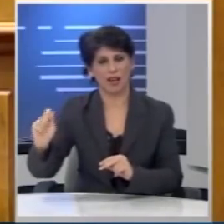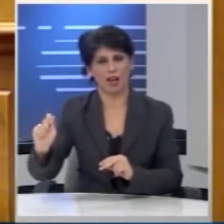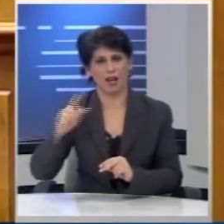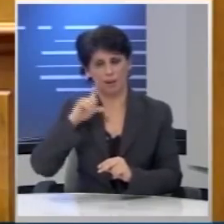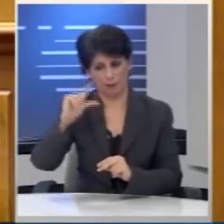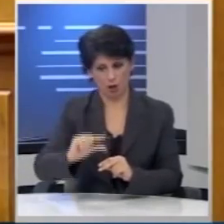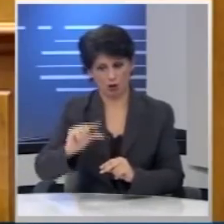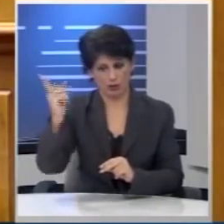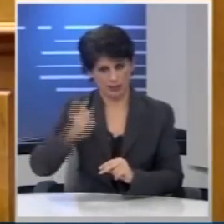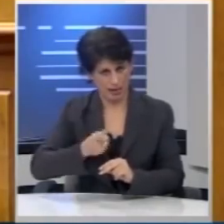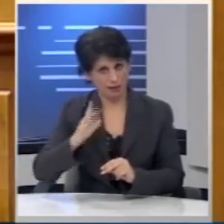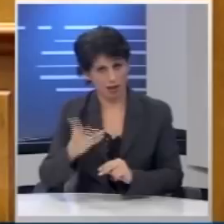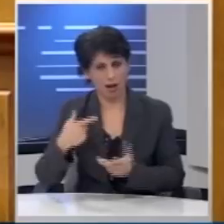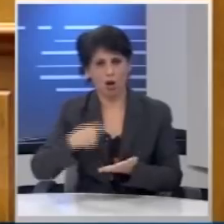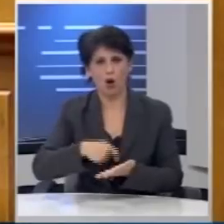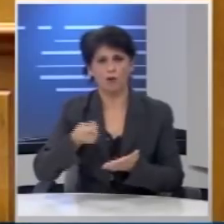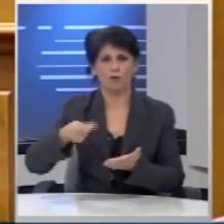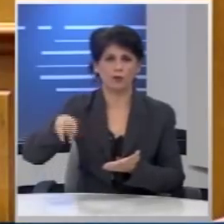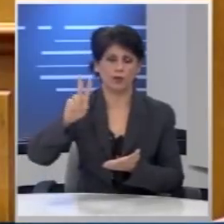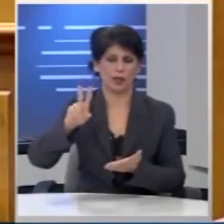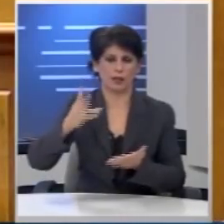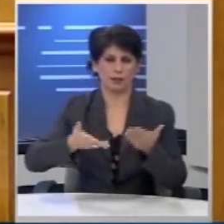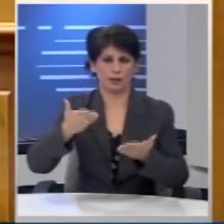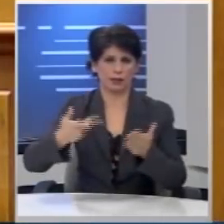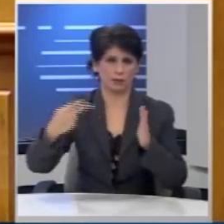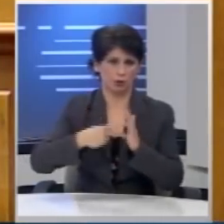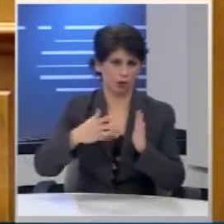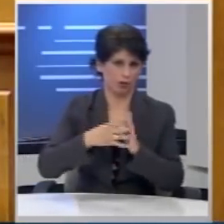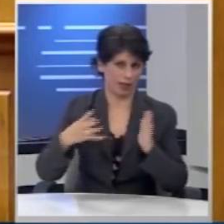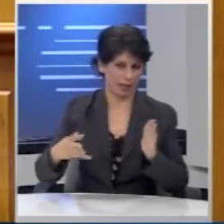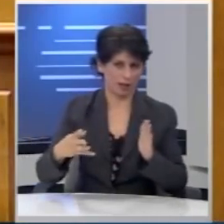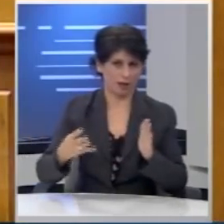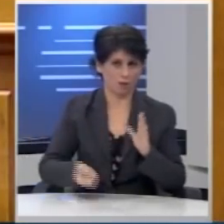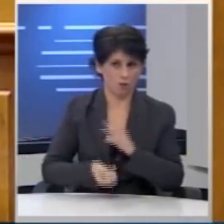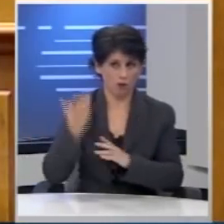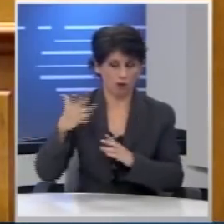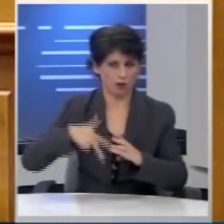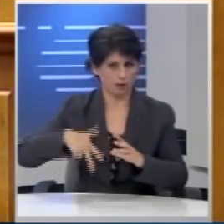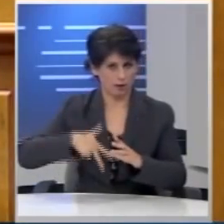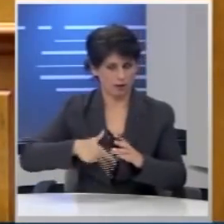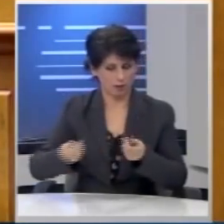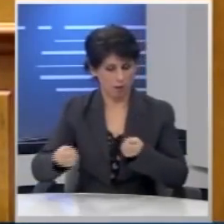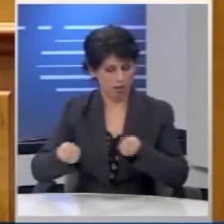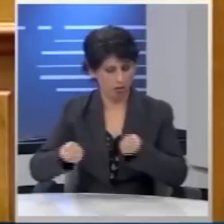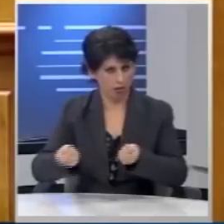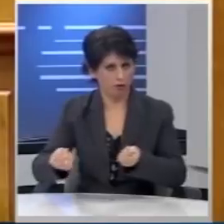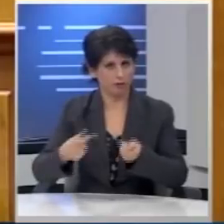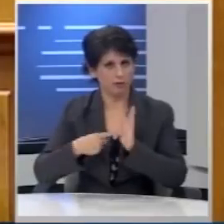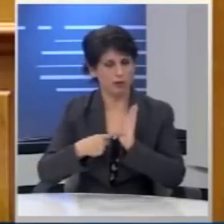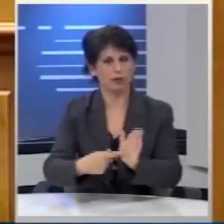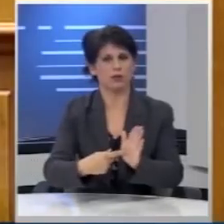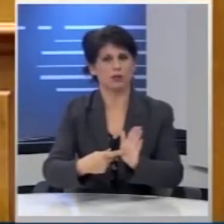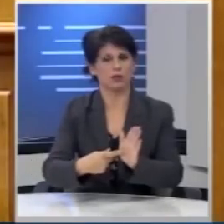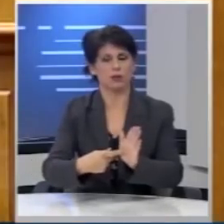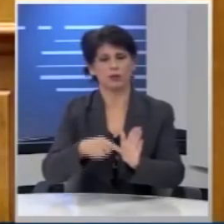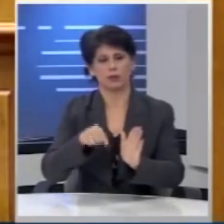μειώσατε συντελεστές, όμως ο φόρος αυξάνεται σε σχέση με το 19. Η καινούργια κυβερνητική μεθόδευση φανερώνεται